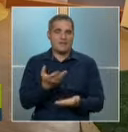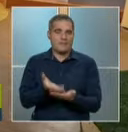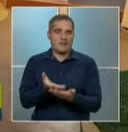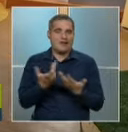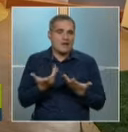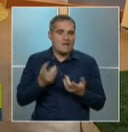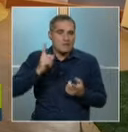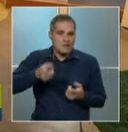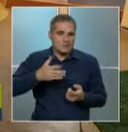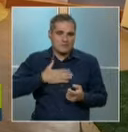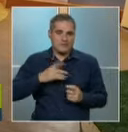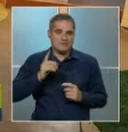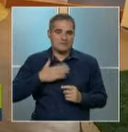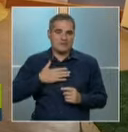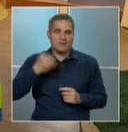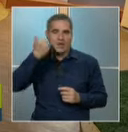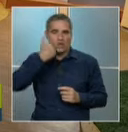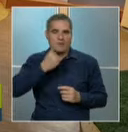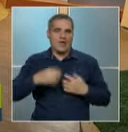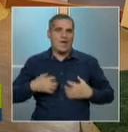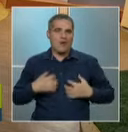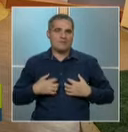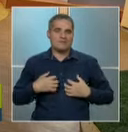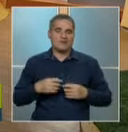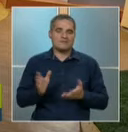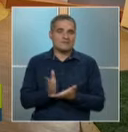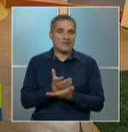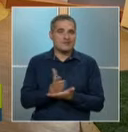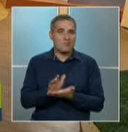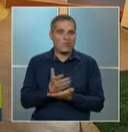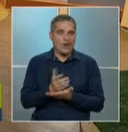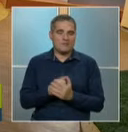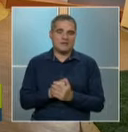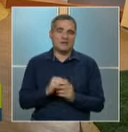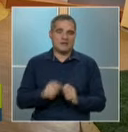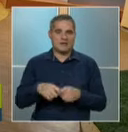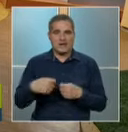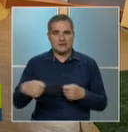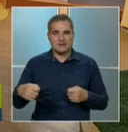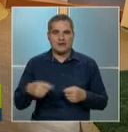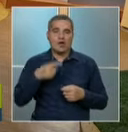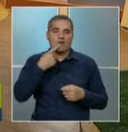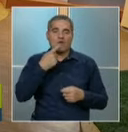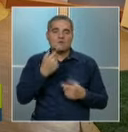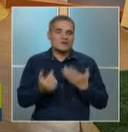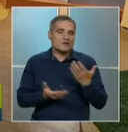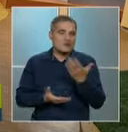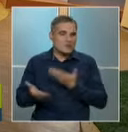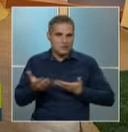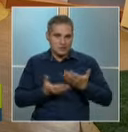може да бъдем, дали да бъдем добри, емоционални, да споделяме и така нататък. Тъй като говорихме за училището,